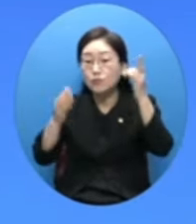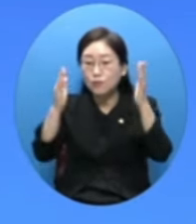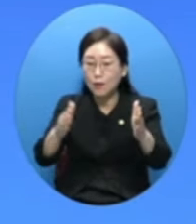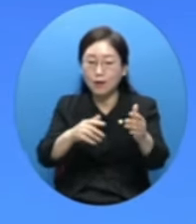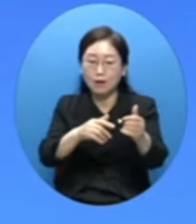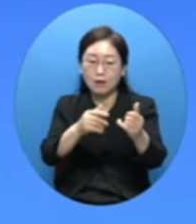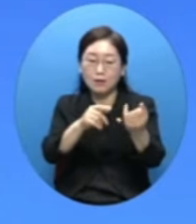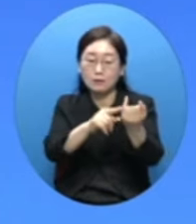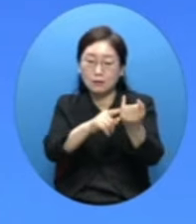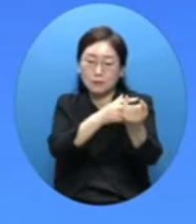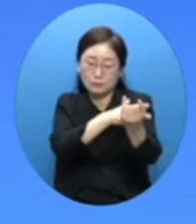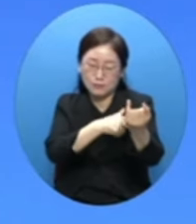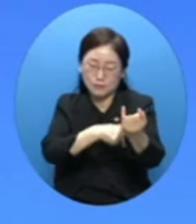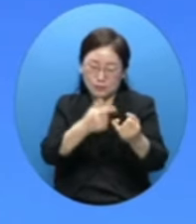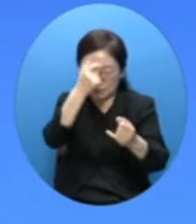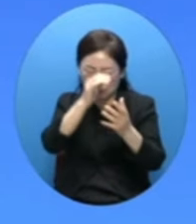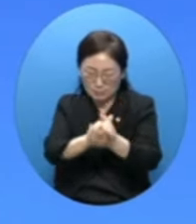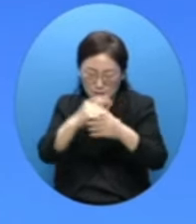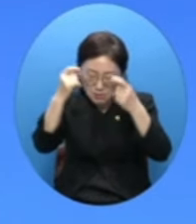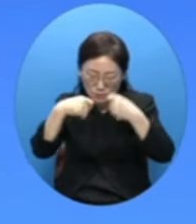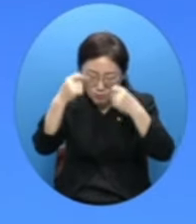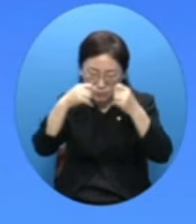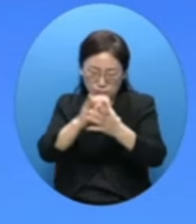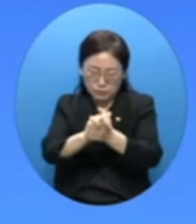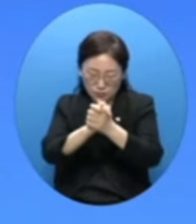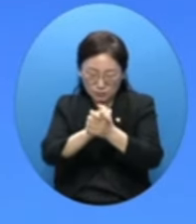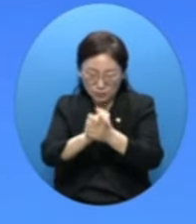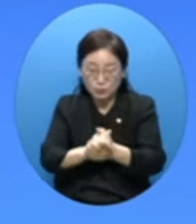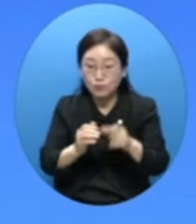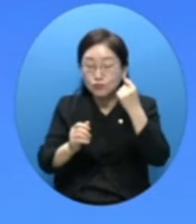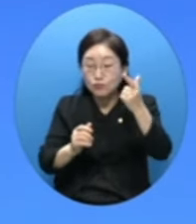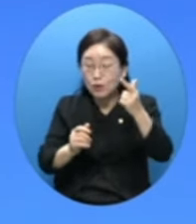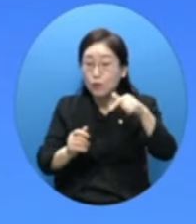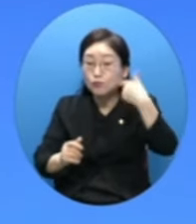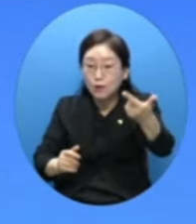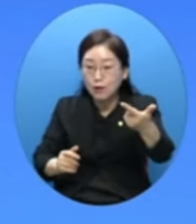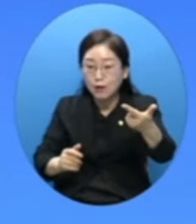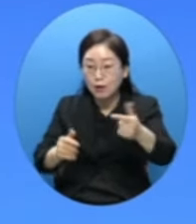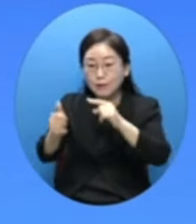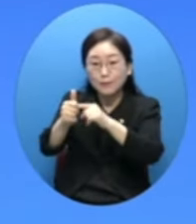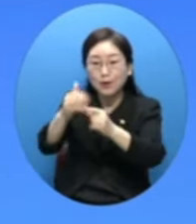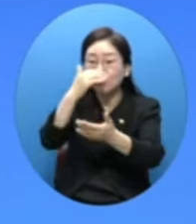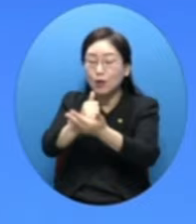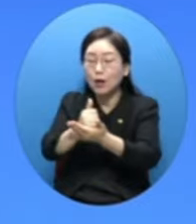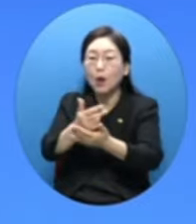집사님이 울고 또 울고 와서 기도하고 또 기도하고 6개월 후에 무혐의로